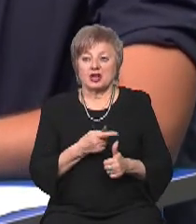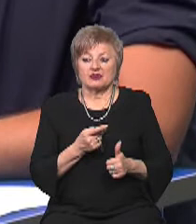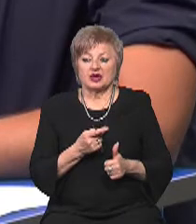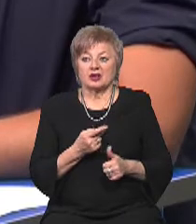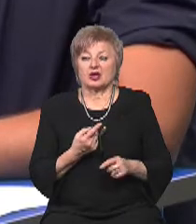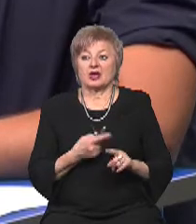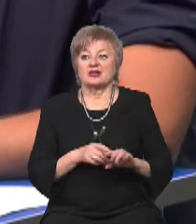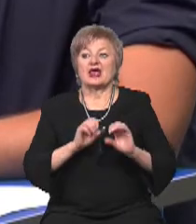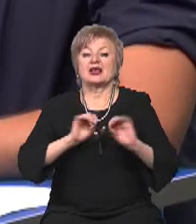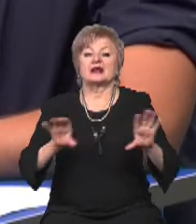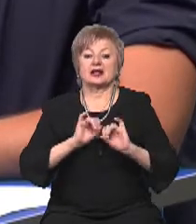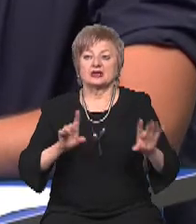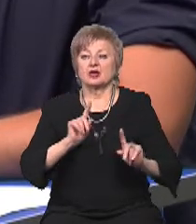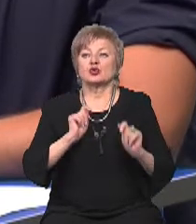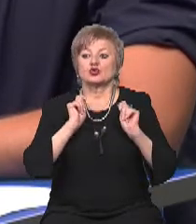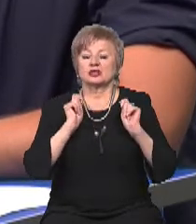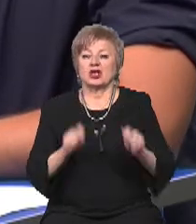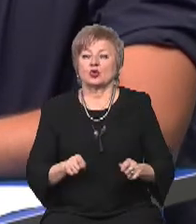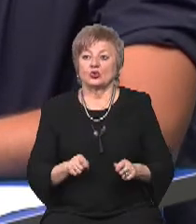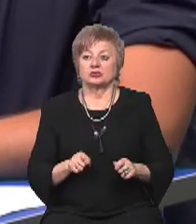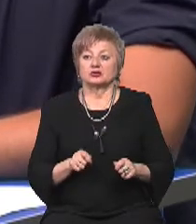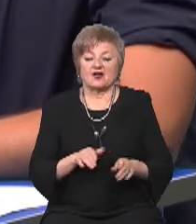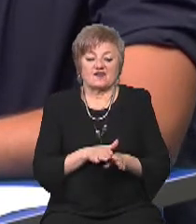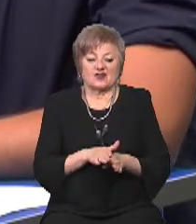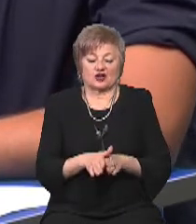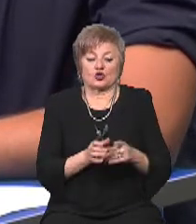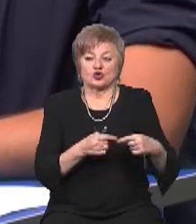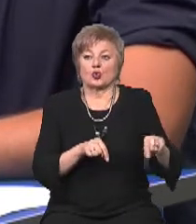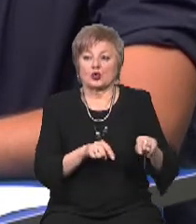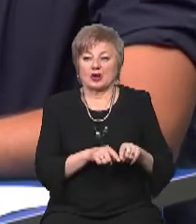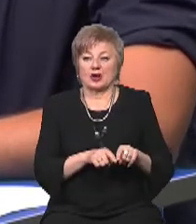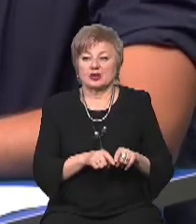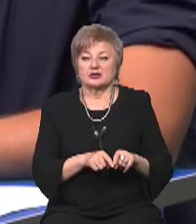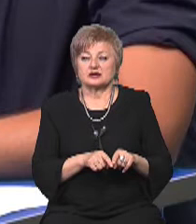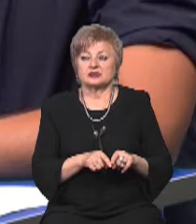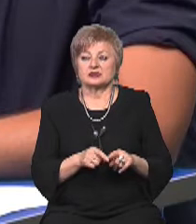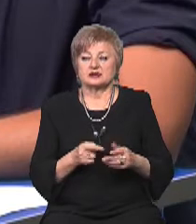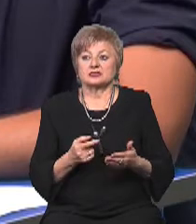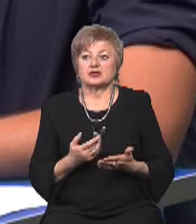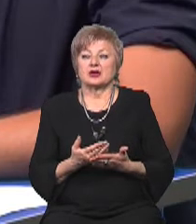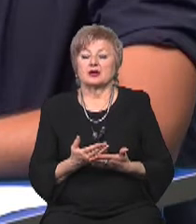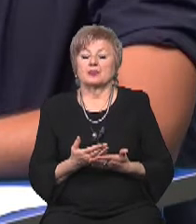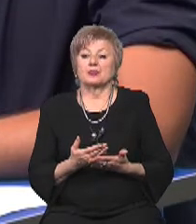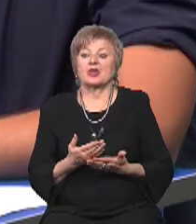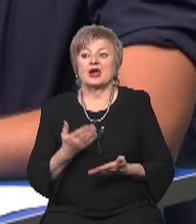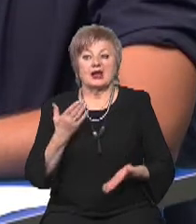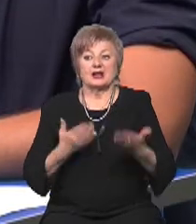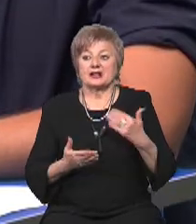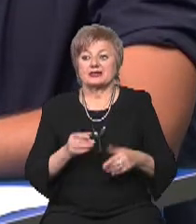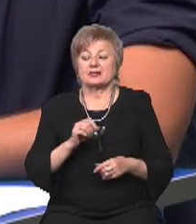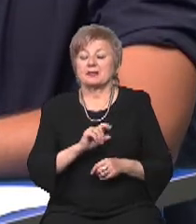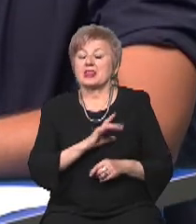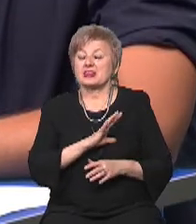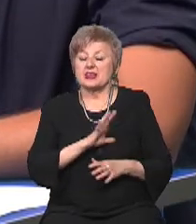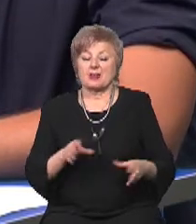– це реклама, яку дає виконавчі органи влади щодо взагалі такого процесу в місті. Якщо не було